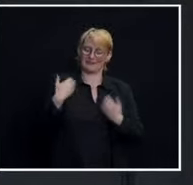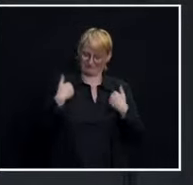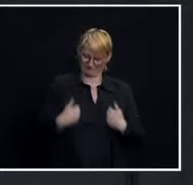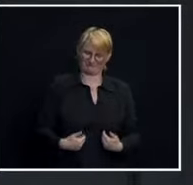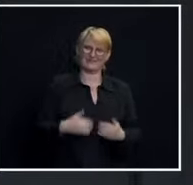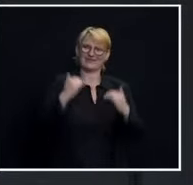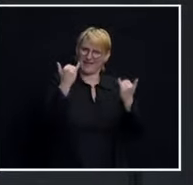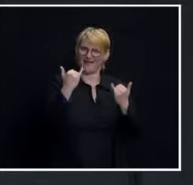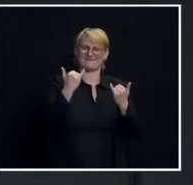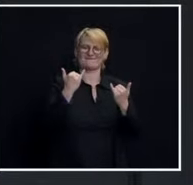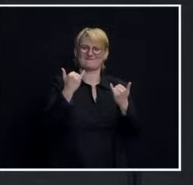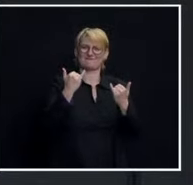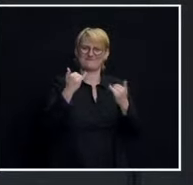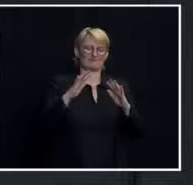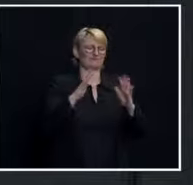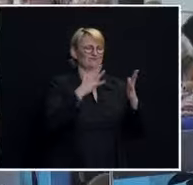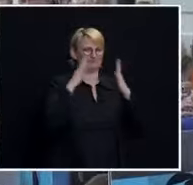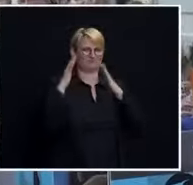Tag,